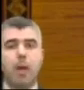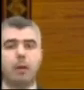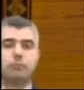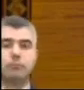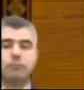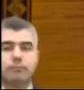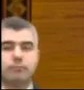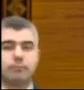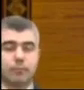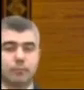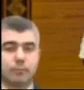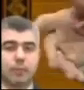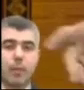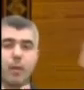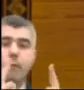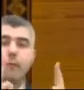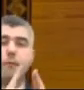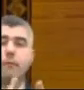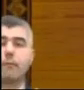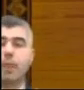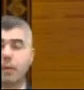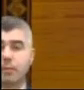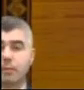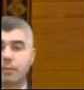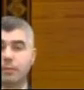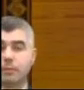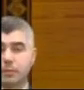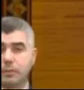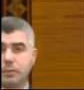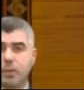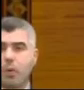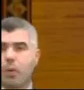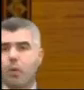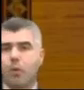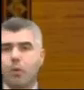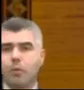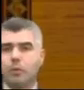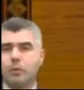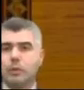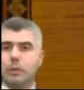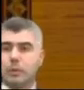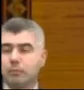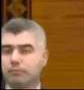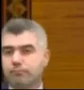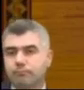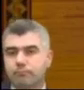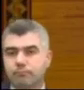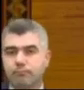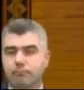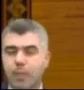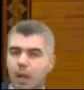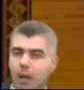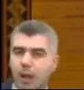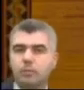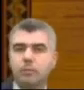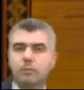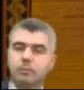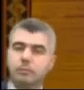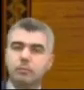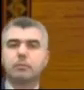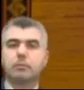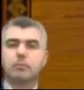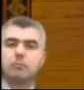لنداءات البلدان الأخرى التي ستأخذ كل هذه المواهب ومواردنا وتساهم